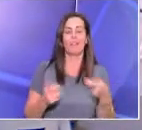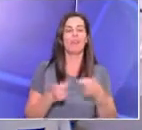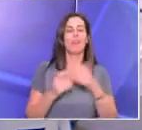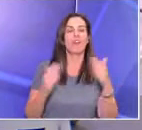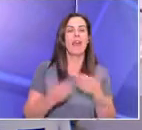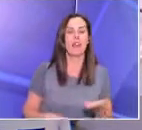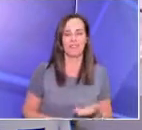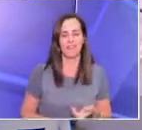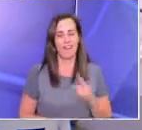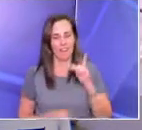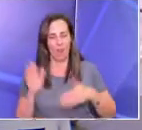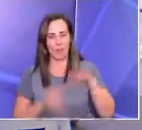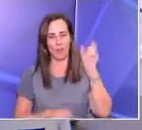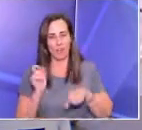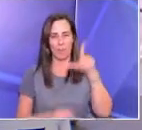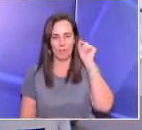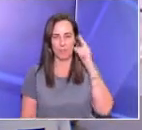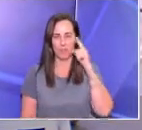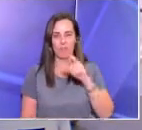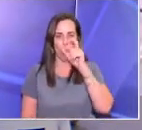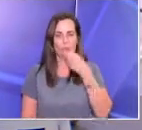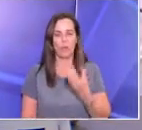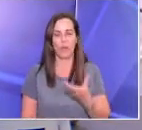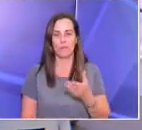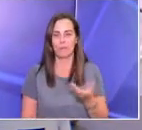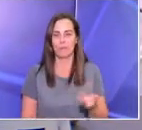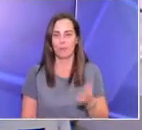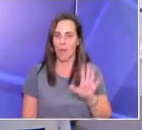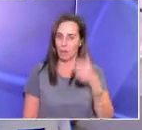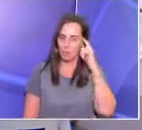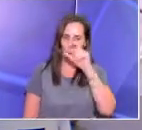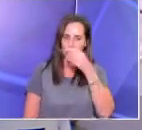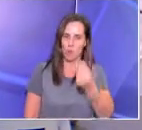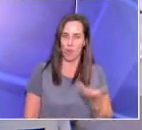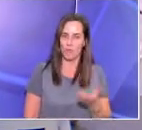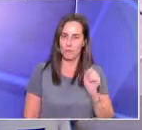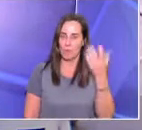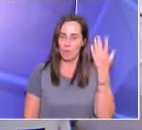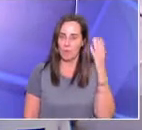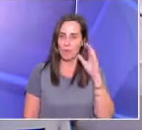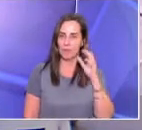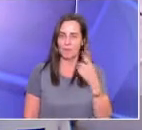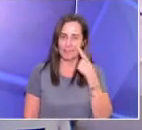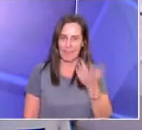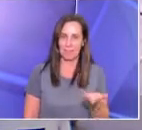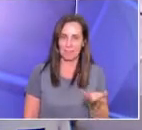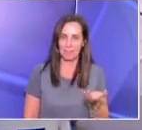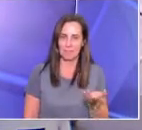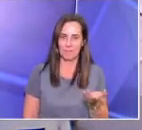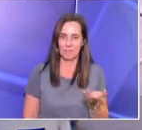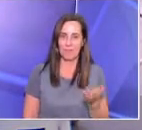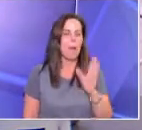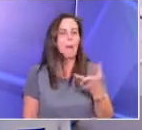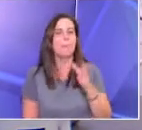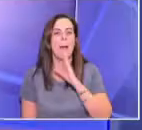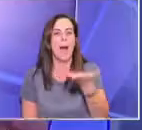אבל העניין הוא שהרוב הציבור חושב שחולדאי טוב לו, מה שלא יכולת... גם אני חושב שחולדאי טוב, אם הוא היה... תשמע... מה